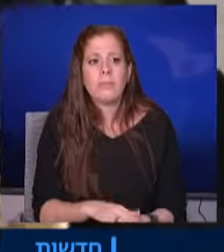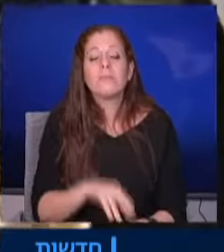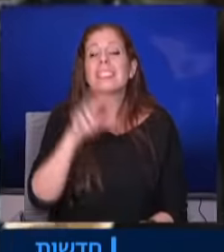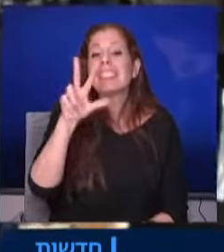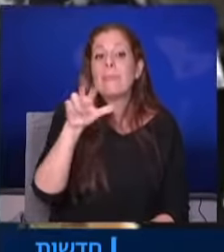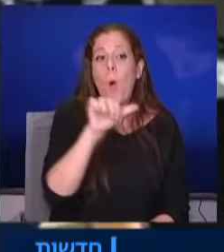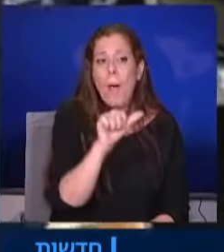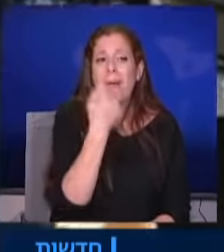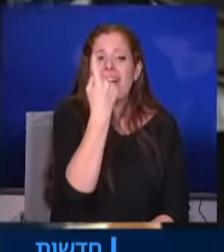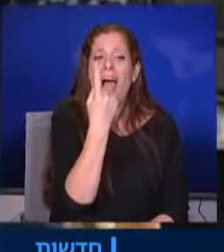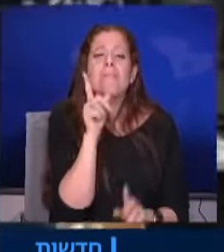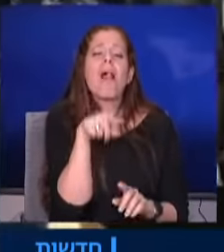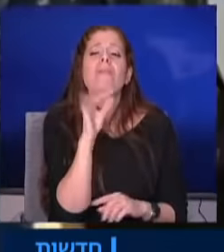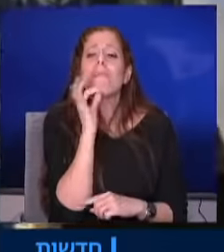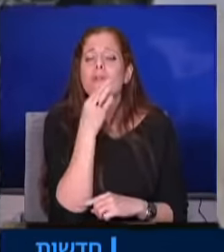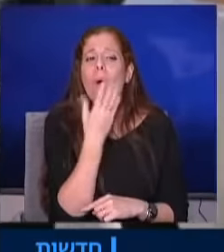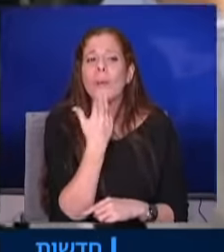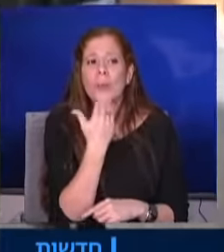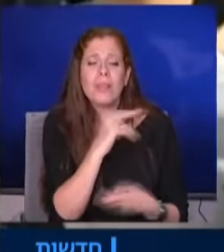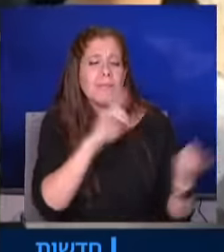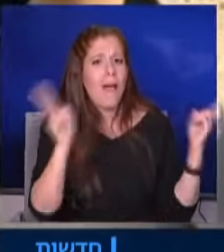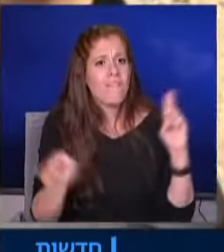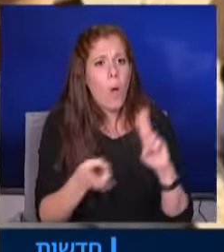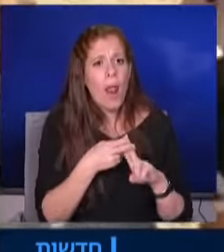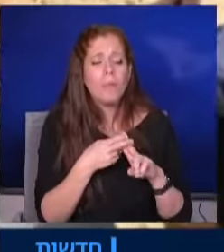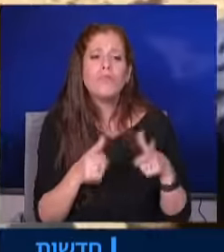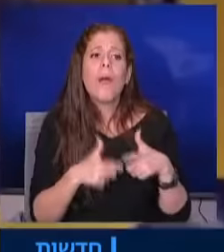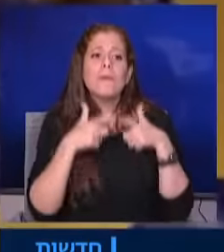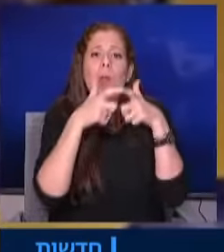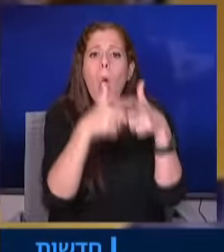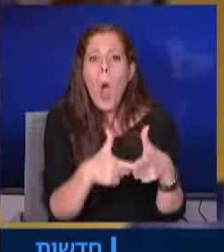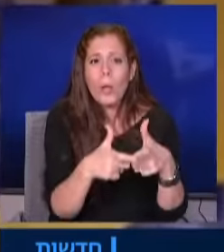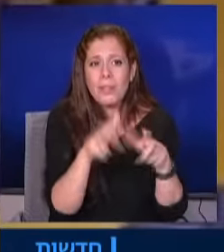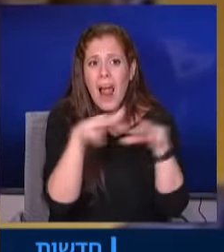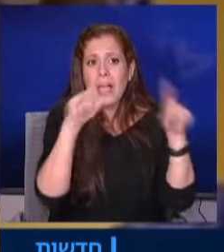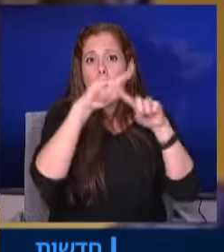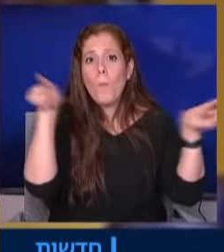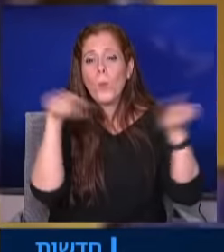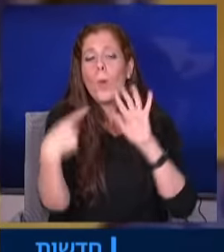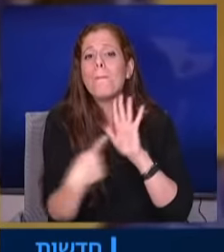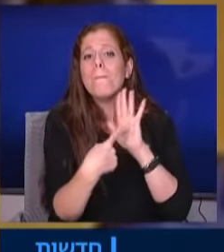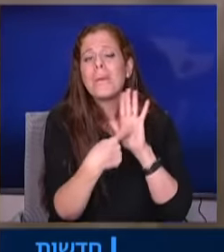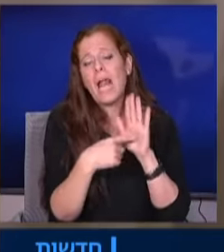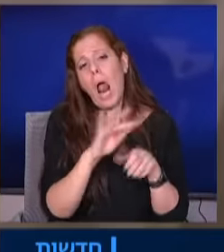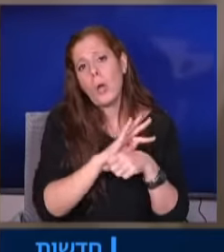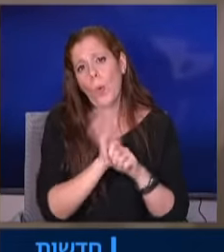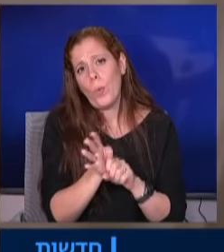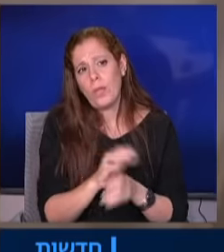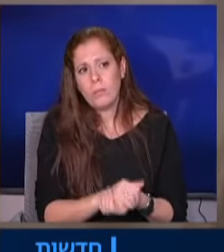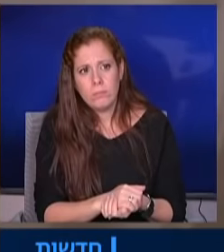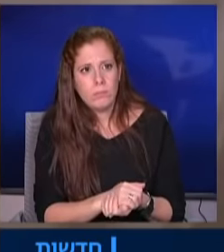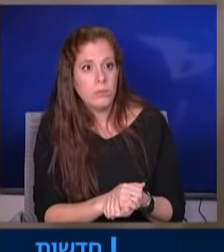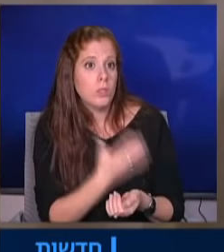אחת מאלפי בני נוער יהודים ברחבי העולם שהמשלחות שלהם לארץ בוטלו בשל הגבלות קורונה. As Jewish